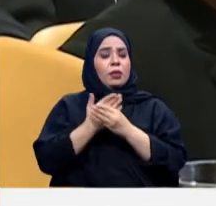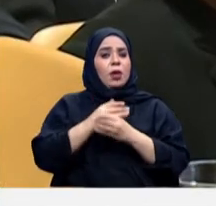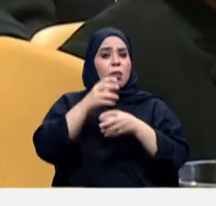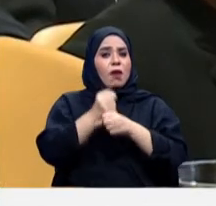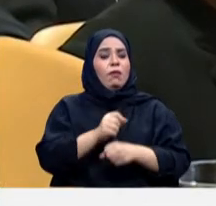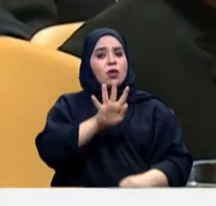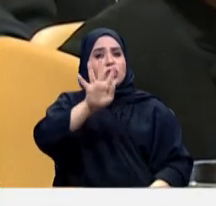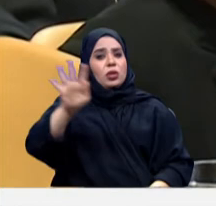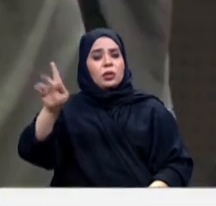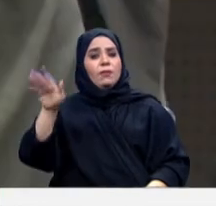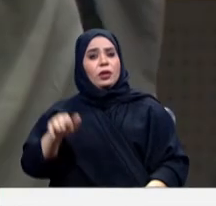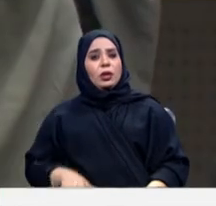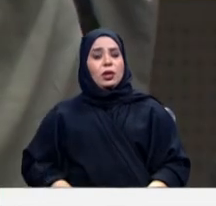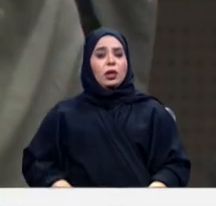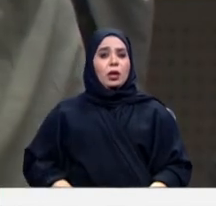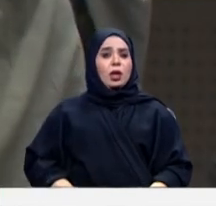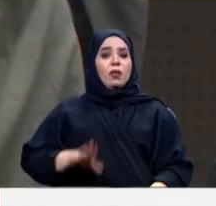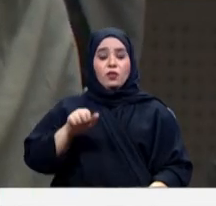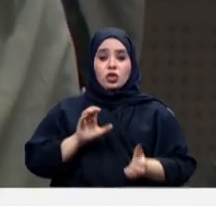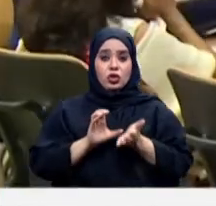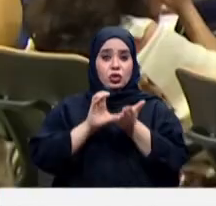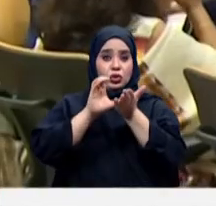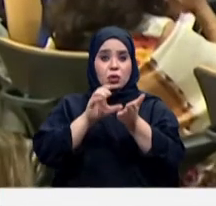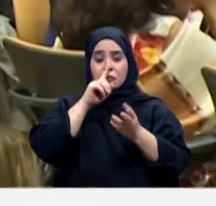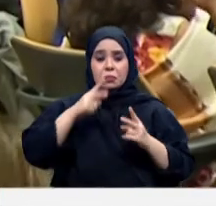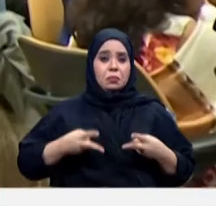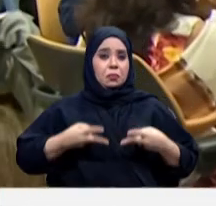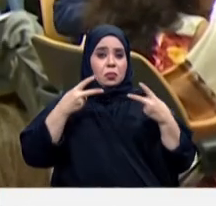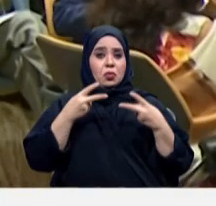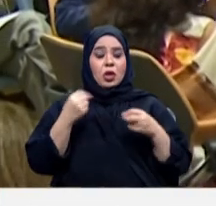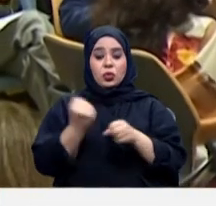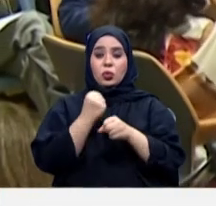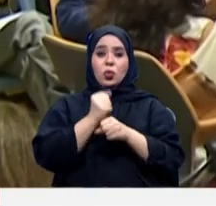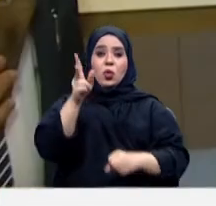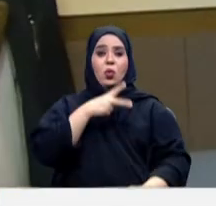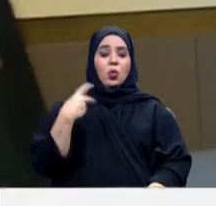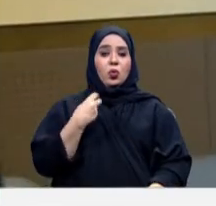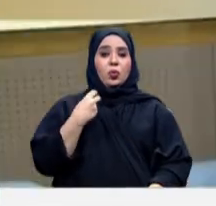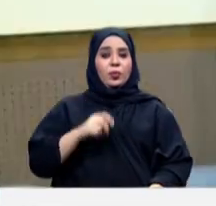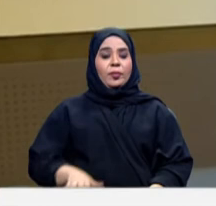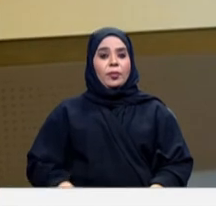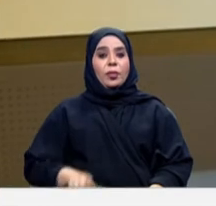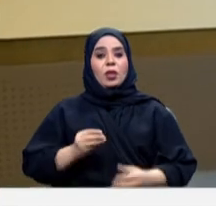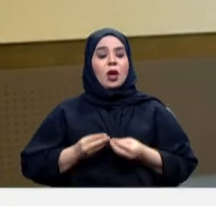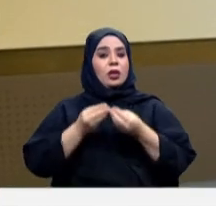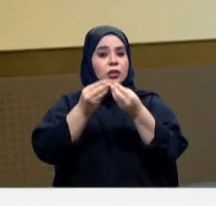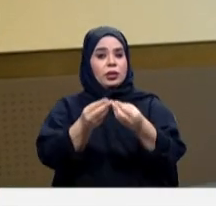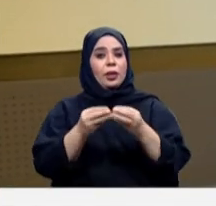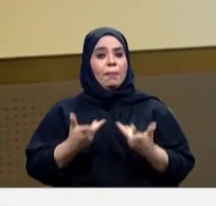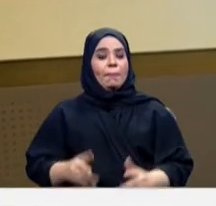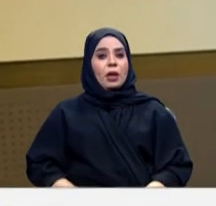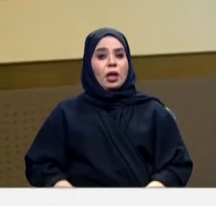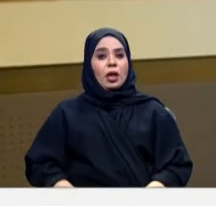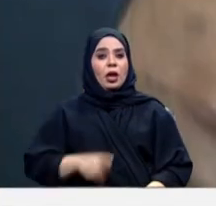ما تكلل بالحصول على جائزة تقديرا لدور الحكومة في ذلك. وتسلم الجائزة الدكتور وليد المانع